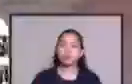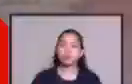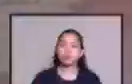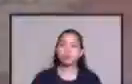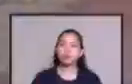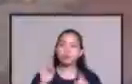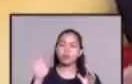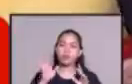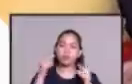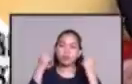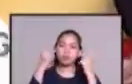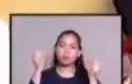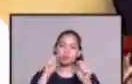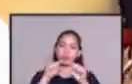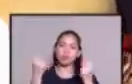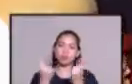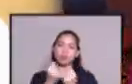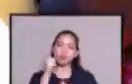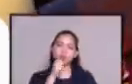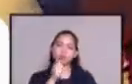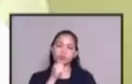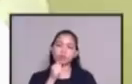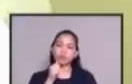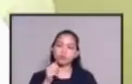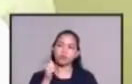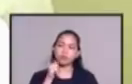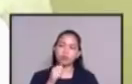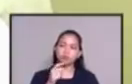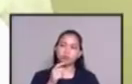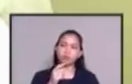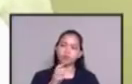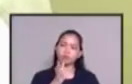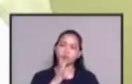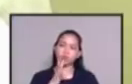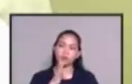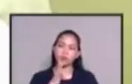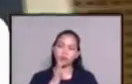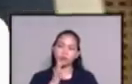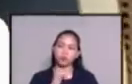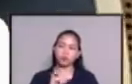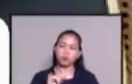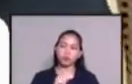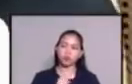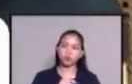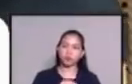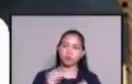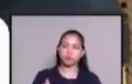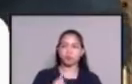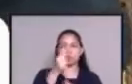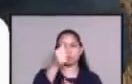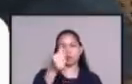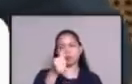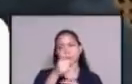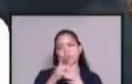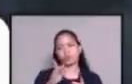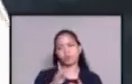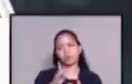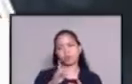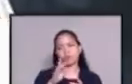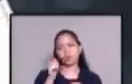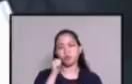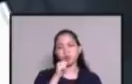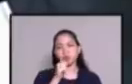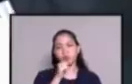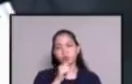Umalma rin ang Pangulo sa ilang grupo ng kababaihan na madalas pumuna sa kanyang pananalita. Nataon po ito sa awarding ceremony para sa mga natatanging